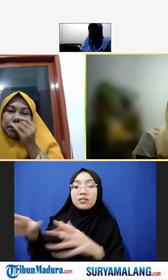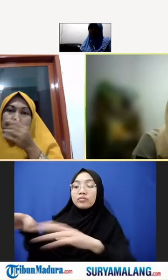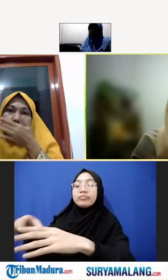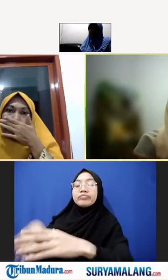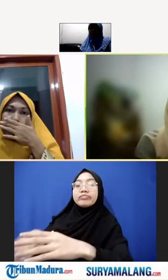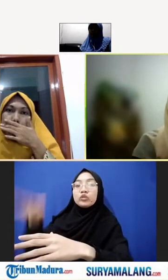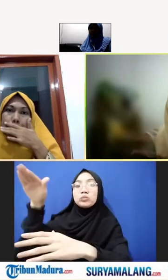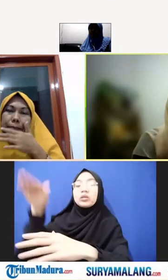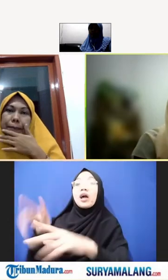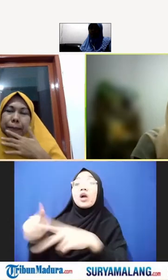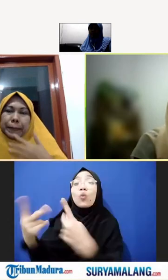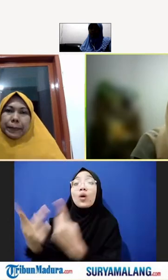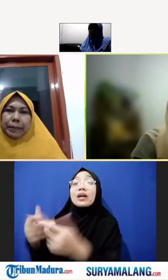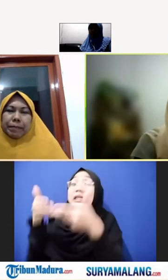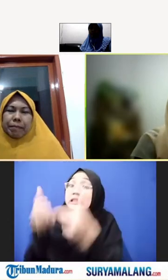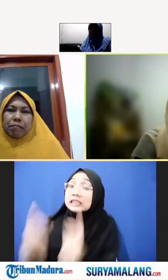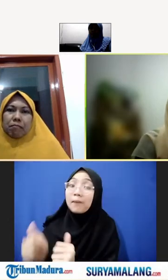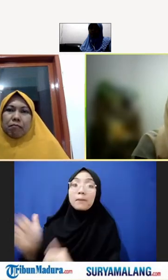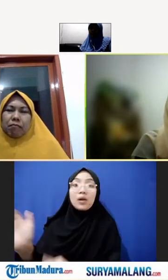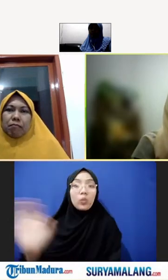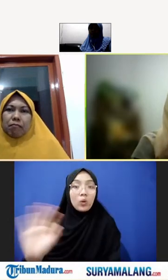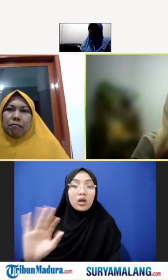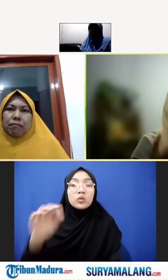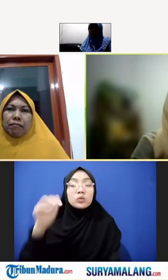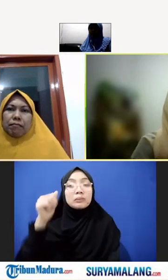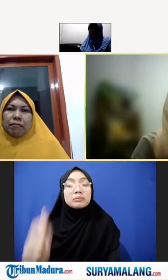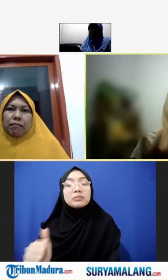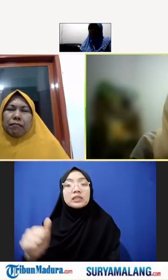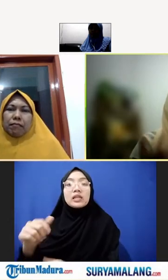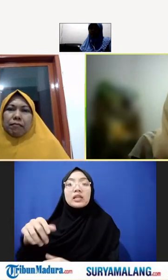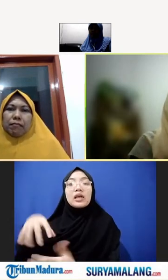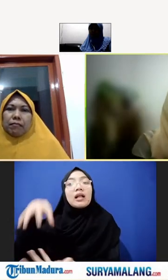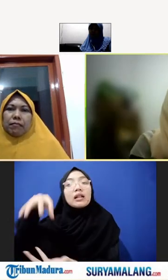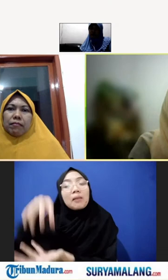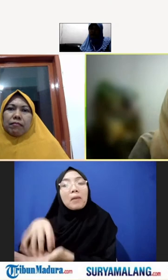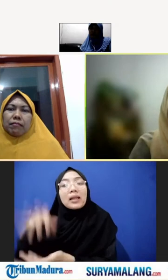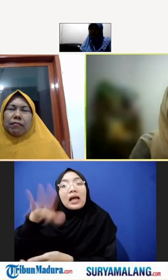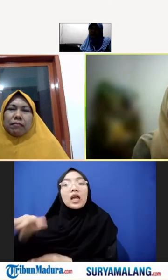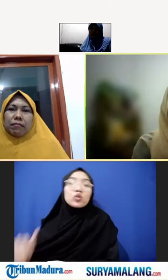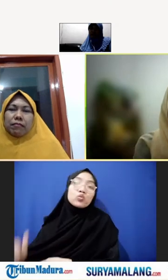Keluarganya siap nggak untuk menjadi tempat anak ini tumbuh?